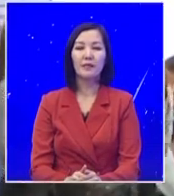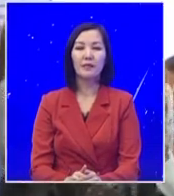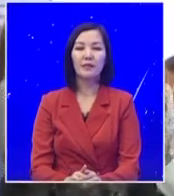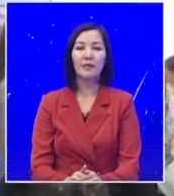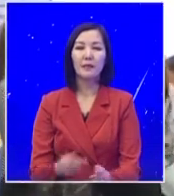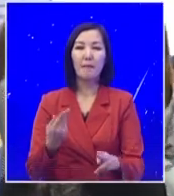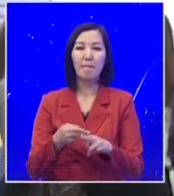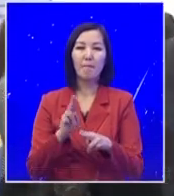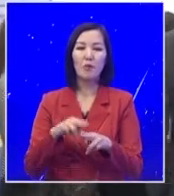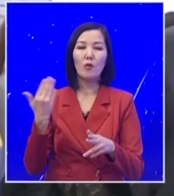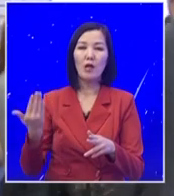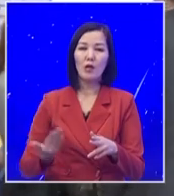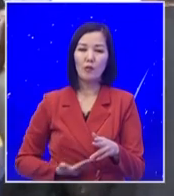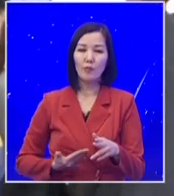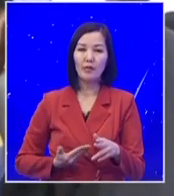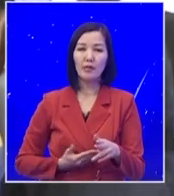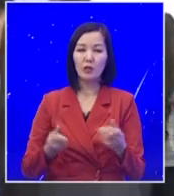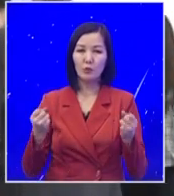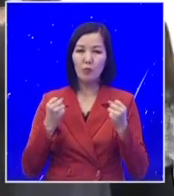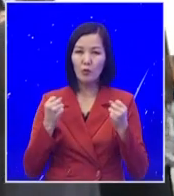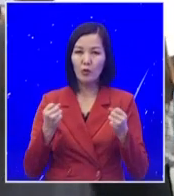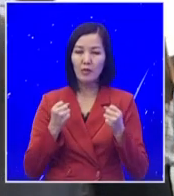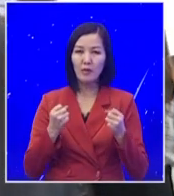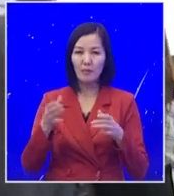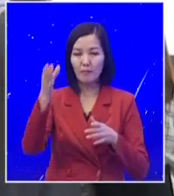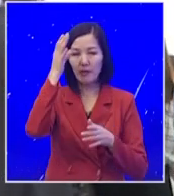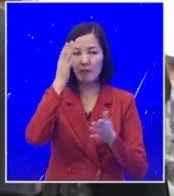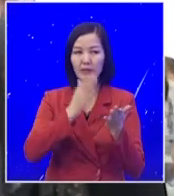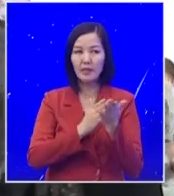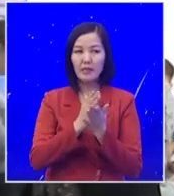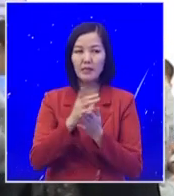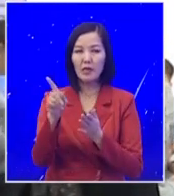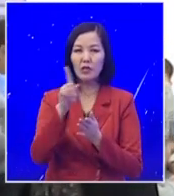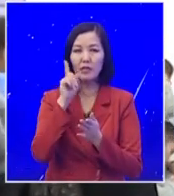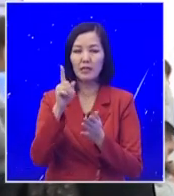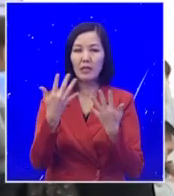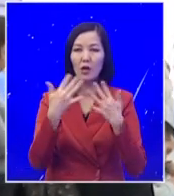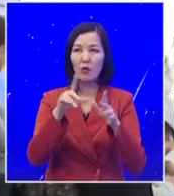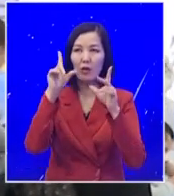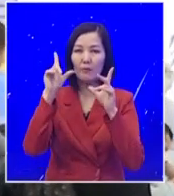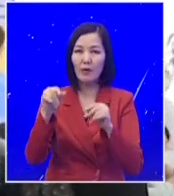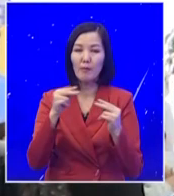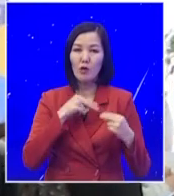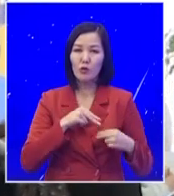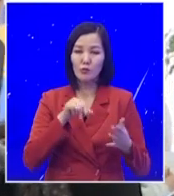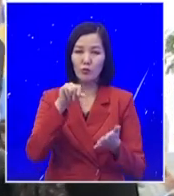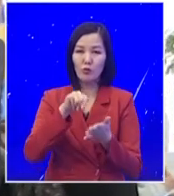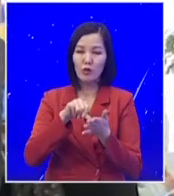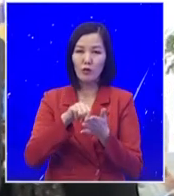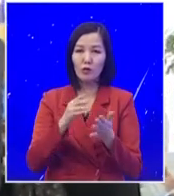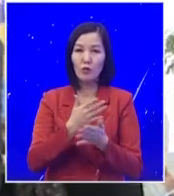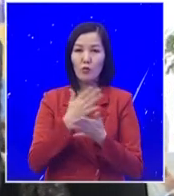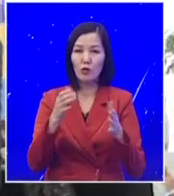Бұл әлеуметтік жәнегі спорттық жәнегі білім саласындағы жастардың ауылға бару жұмыс жасауына үлкен мүмкіндік тигізген